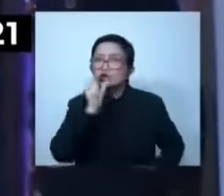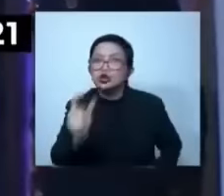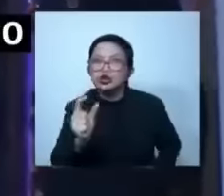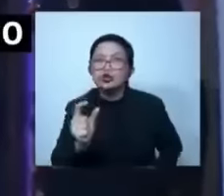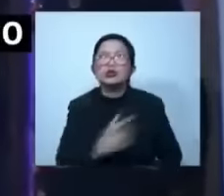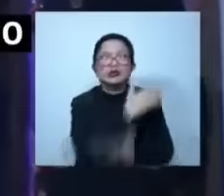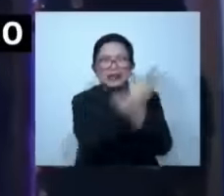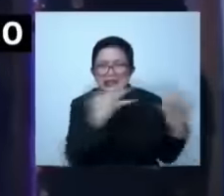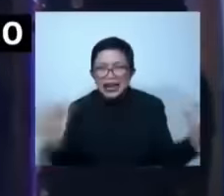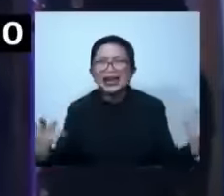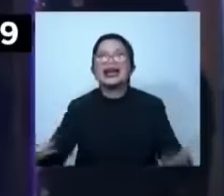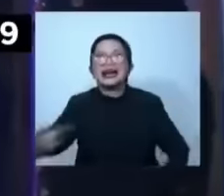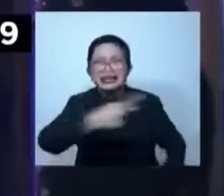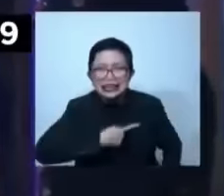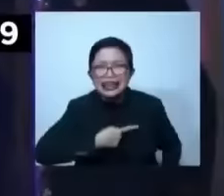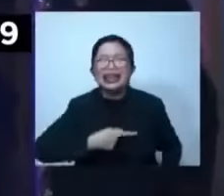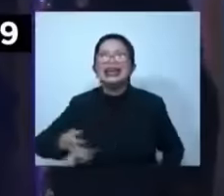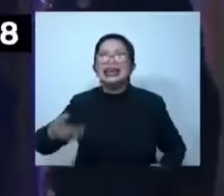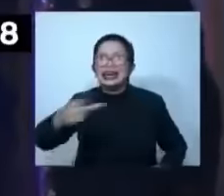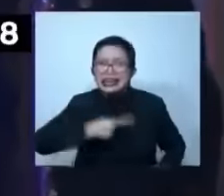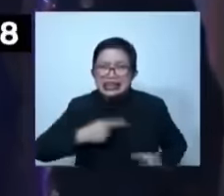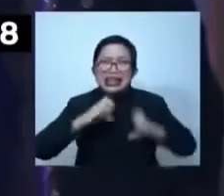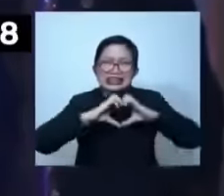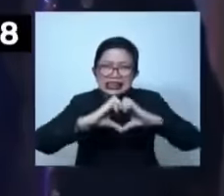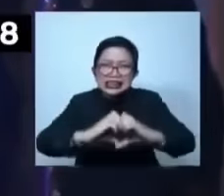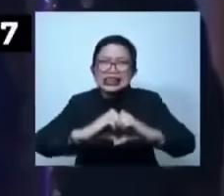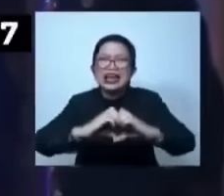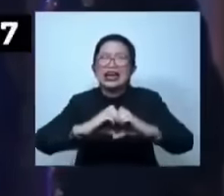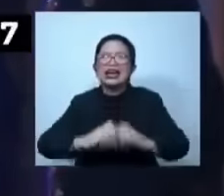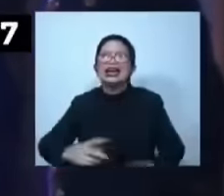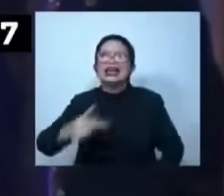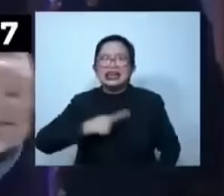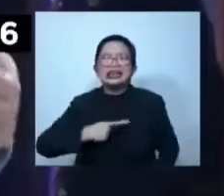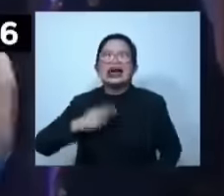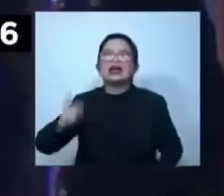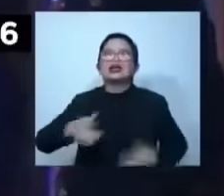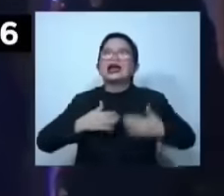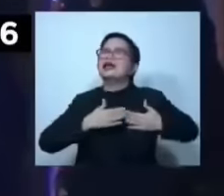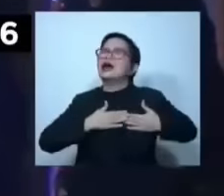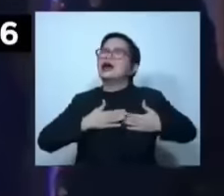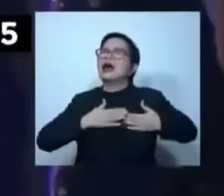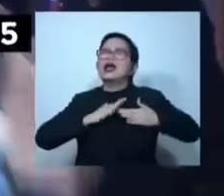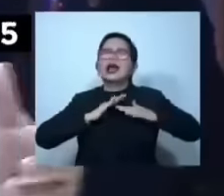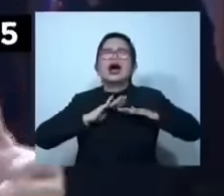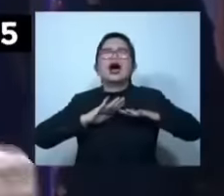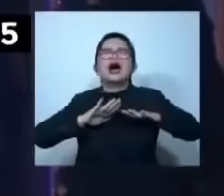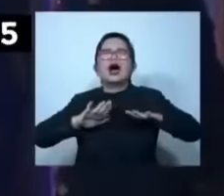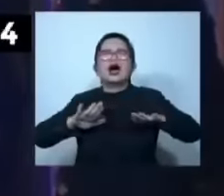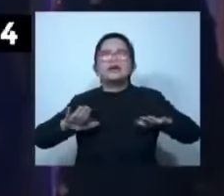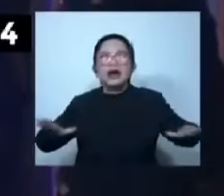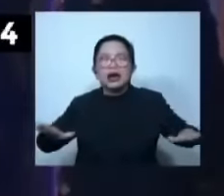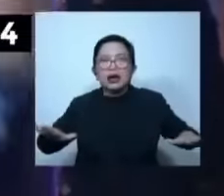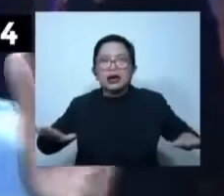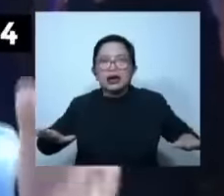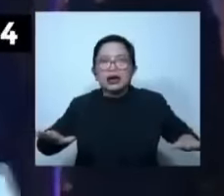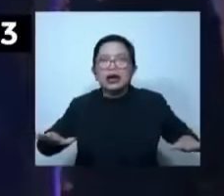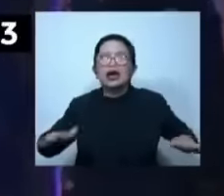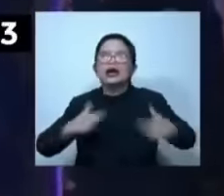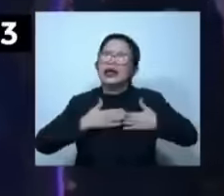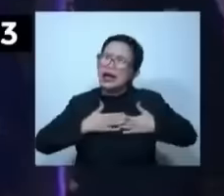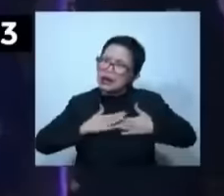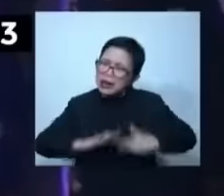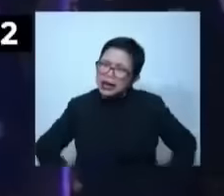Demi rakyat kita yang kita cintai, kita butuh kesejukan, ketenangan,